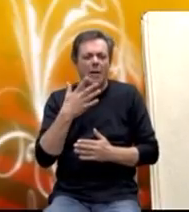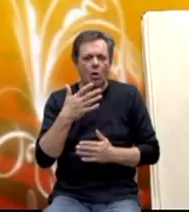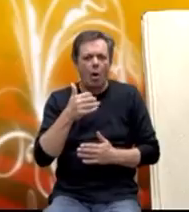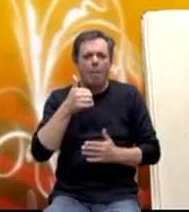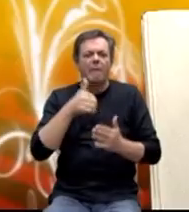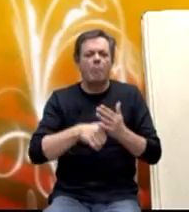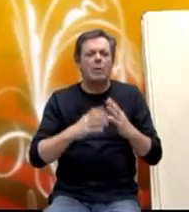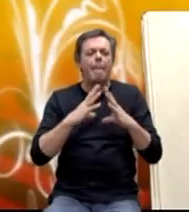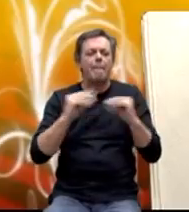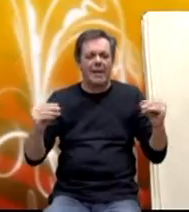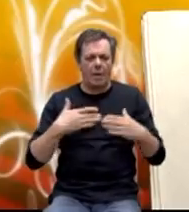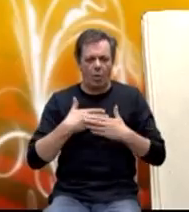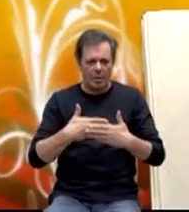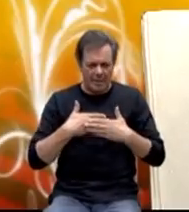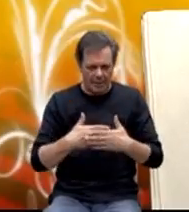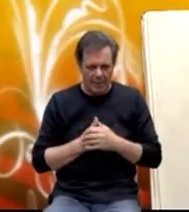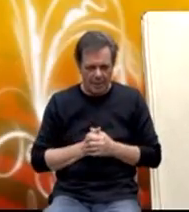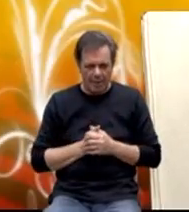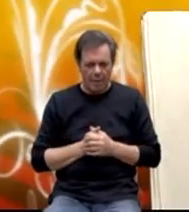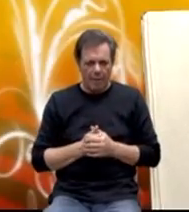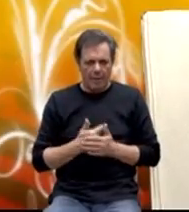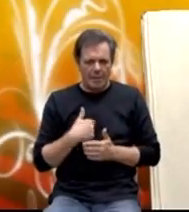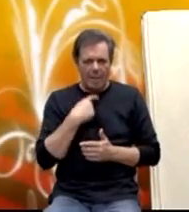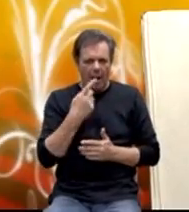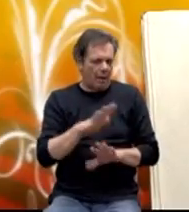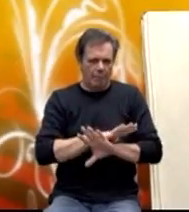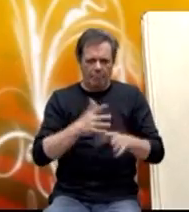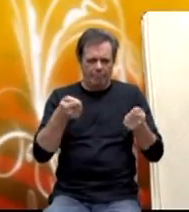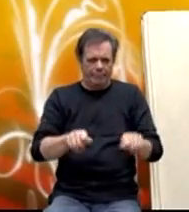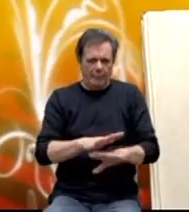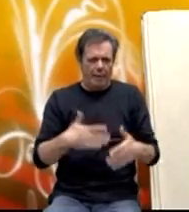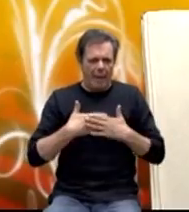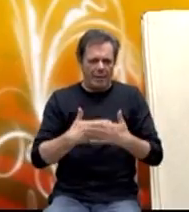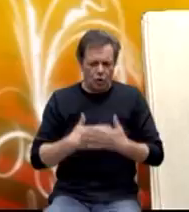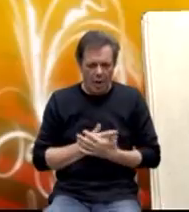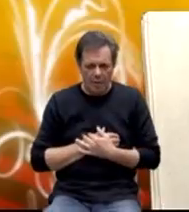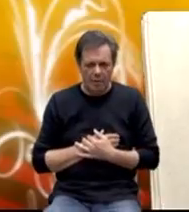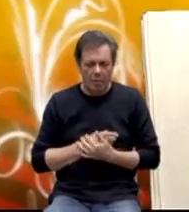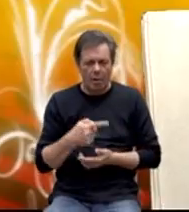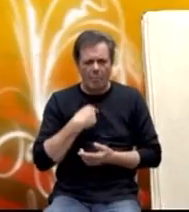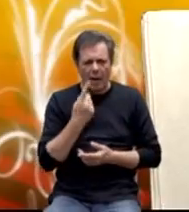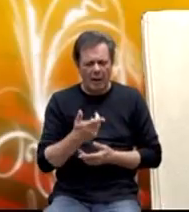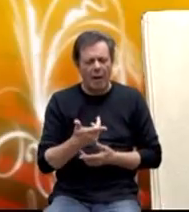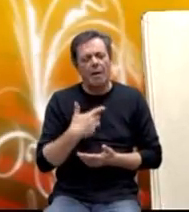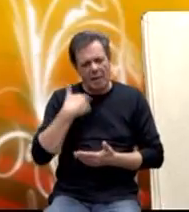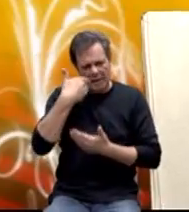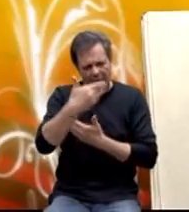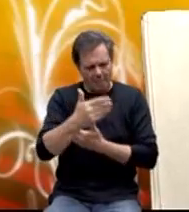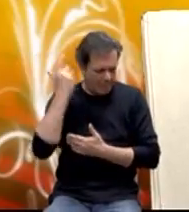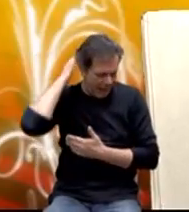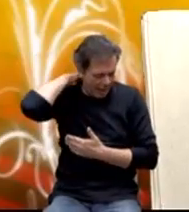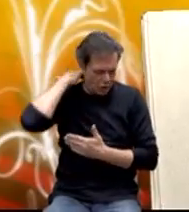puta prestao disati. Gdje sam ja rekla da ne diše. I onda je ona meni rekla da ga stavim na